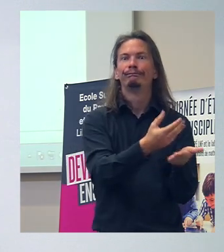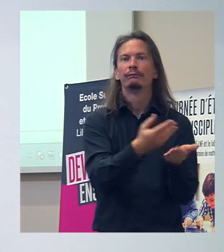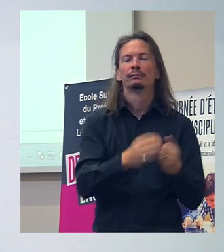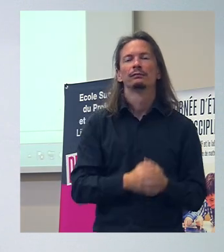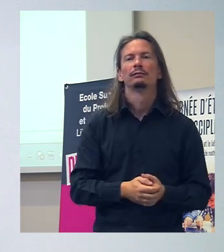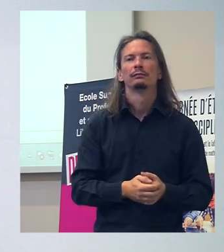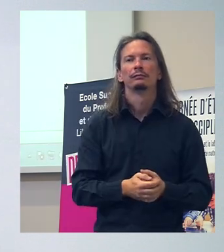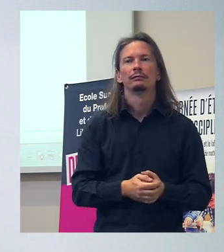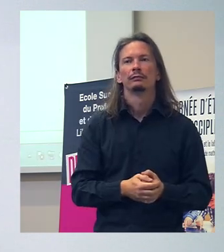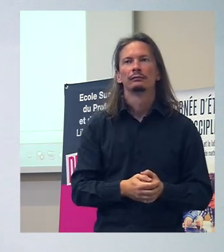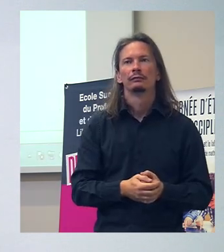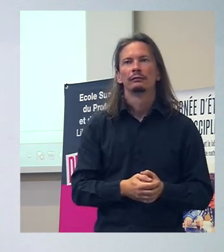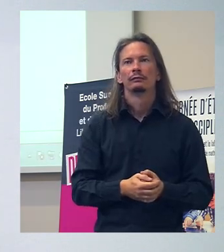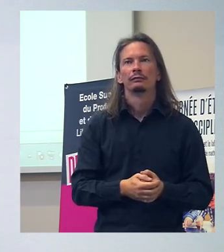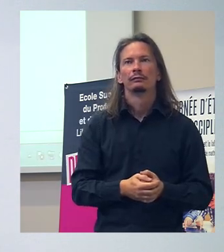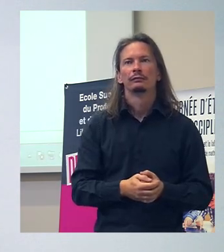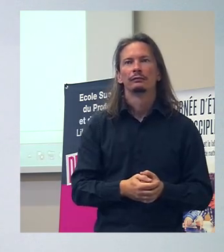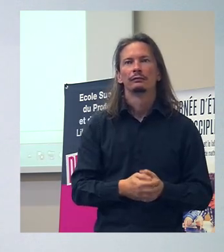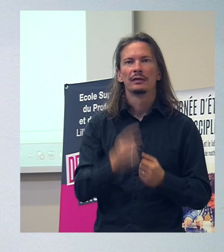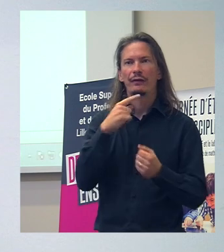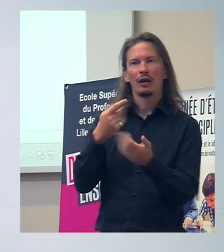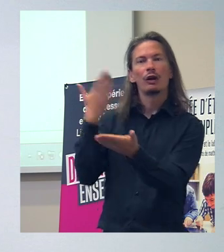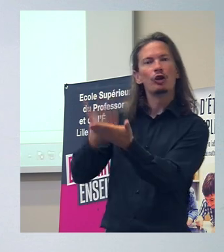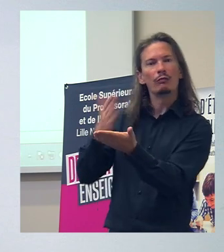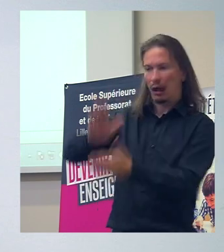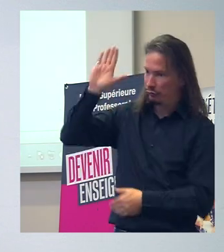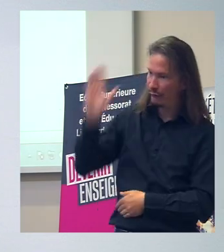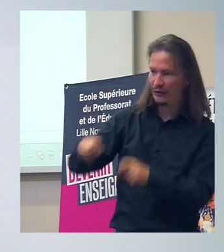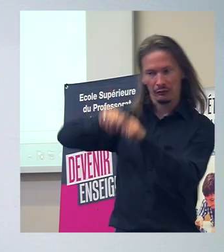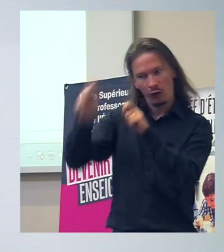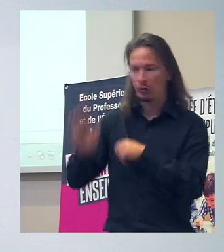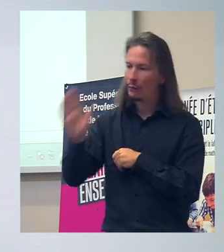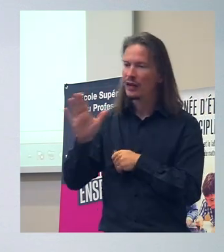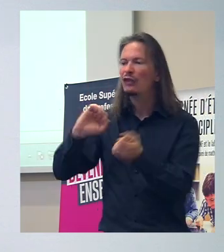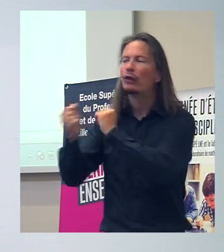théoria, si vous voulez, c'est-à-dire que les choses ne peuvent pas être autrement qu'elles ne sont,